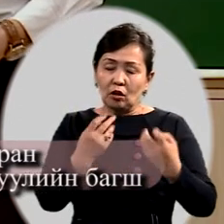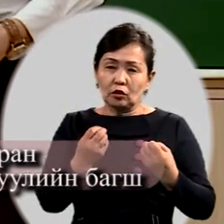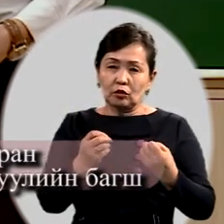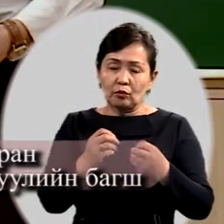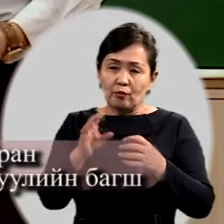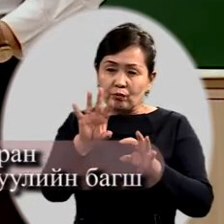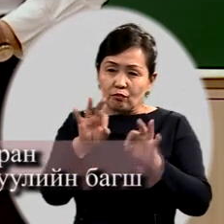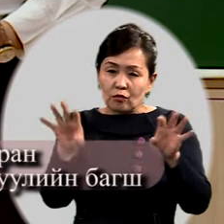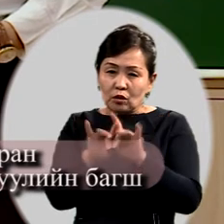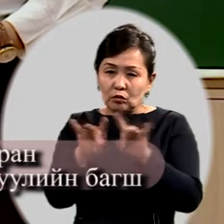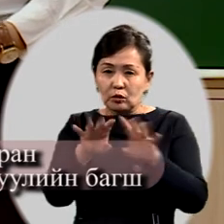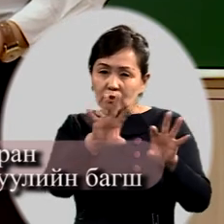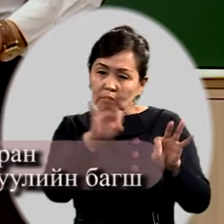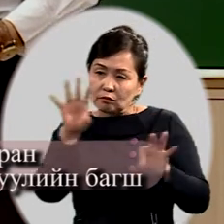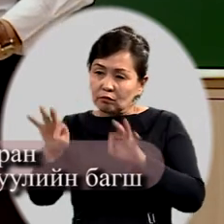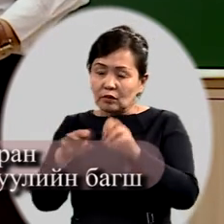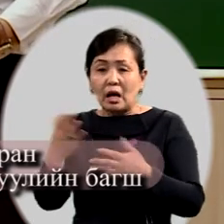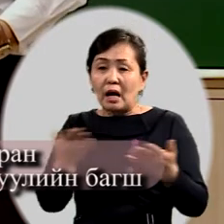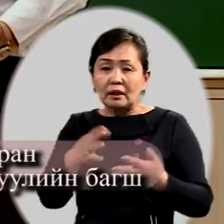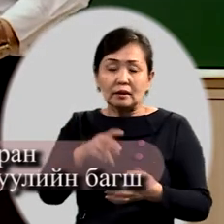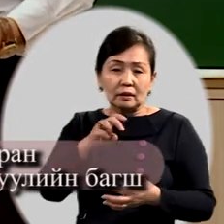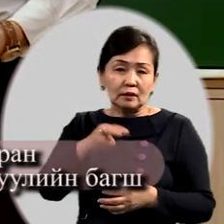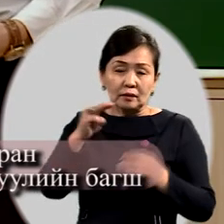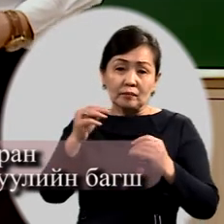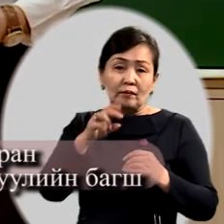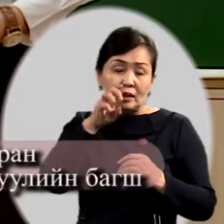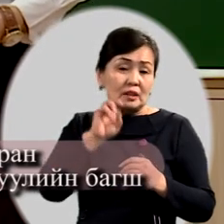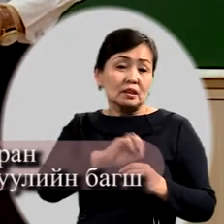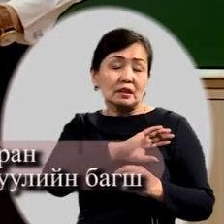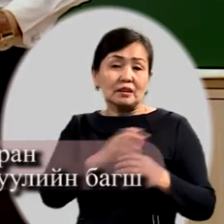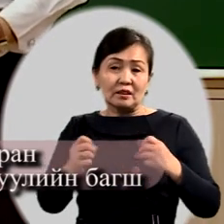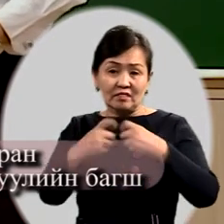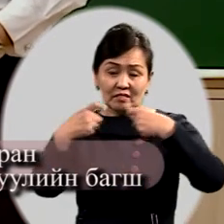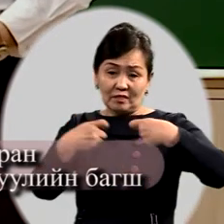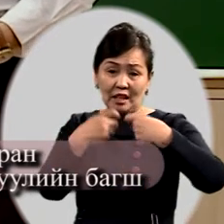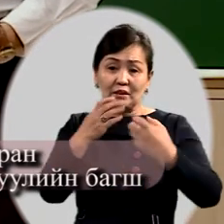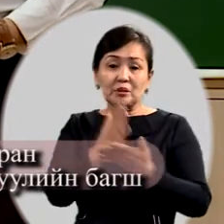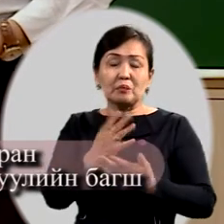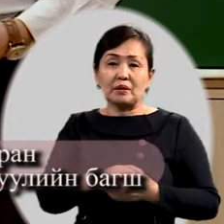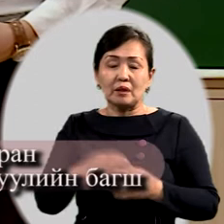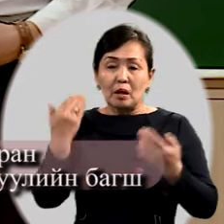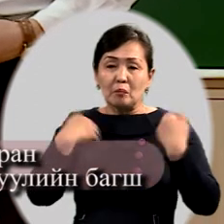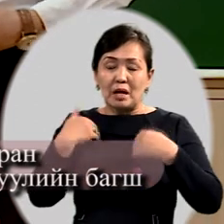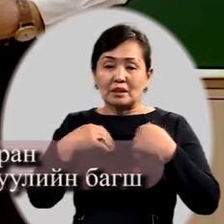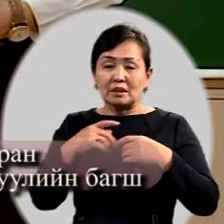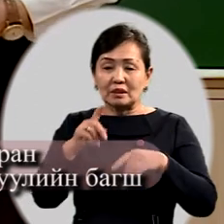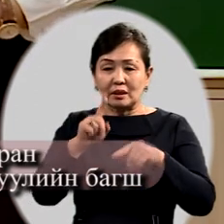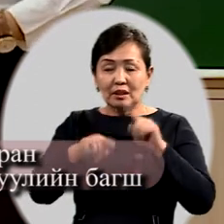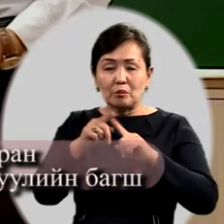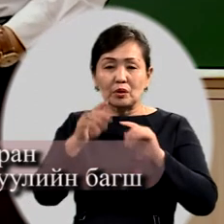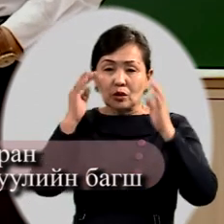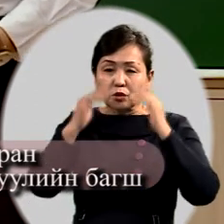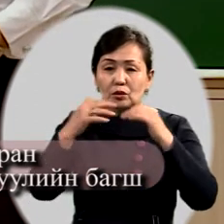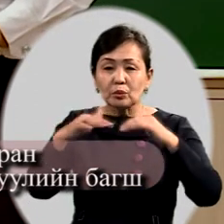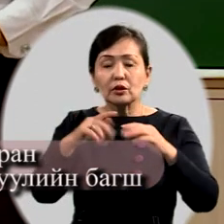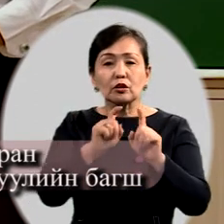суреттің ішінен өзіңе ұнағанын және де айналаңдағы адамдар мен мұғалімінің кеңесіне мән бере отырып, бір